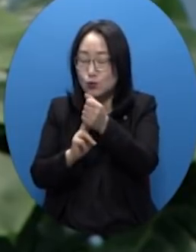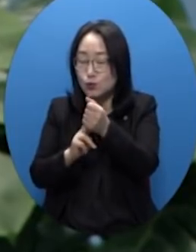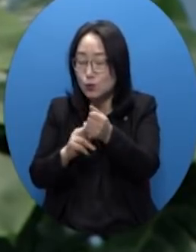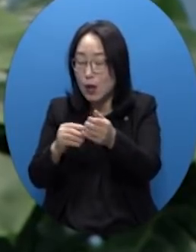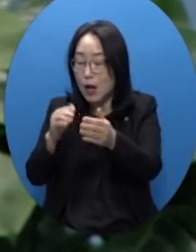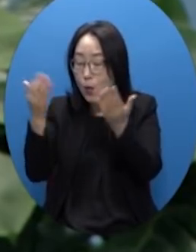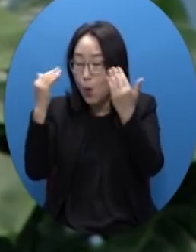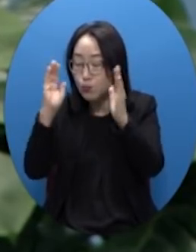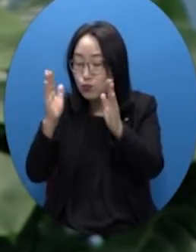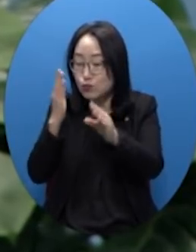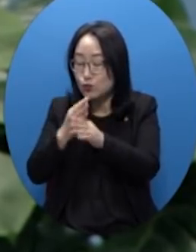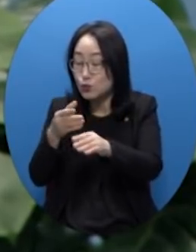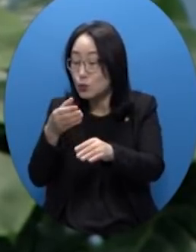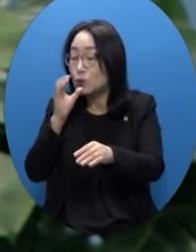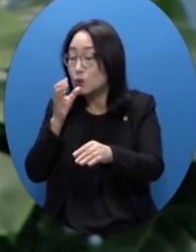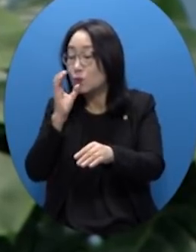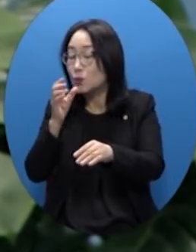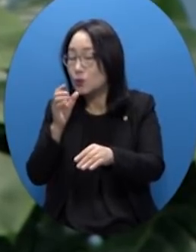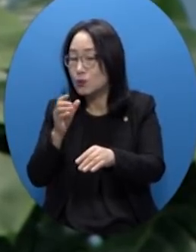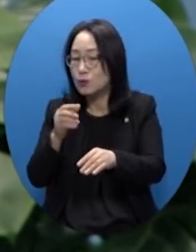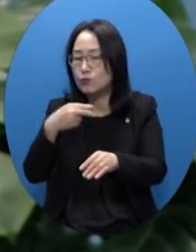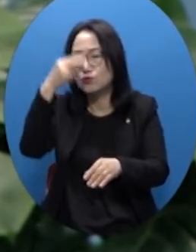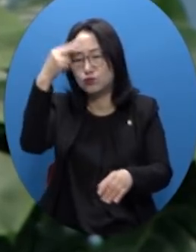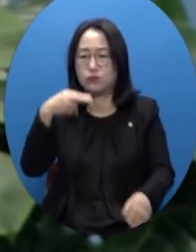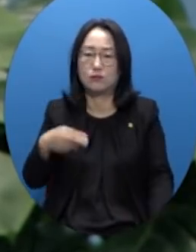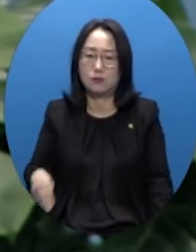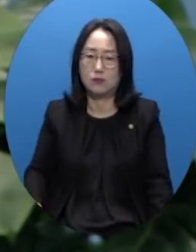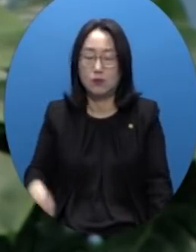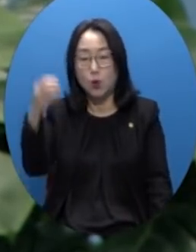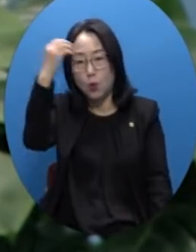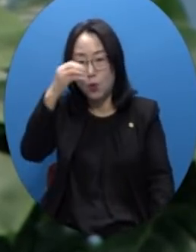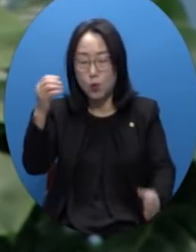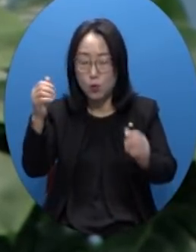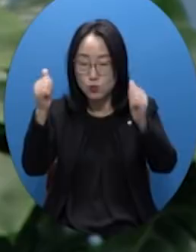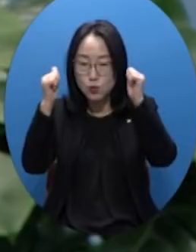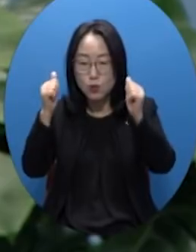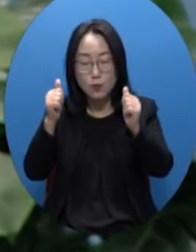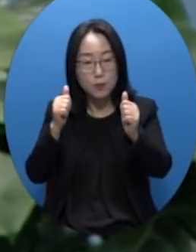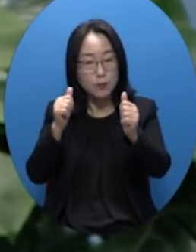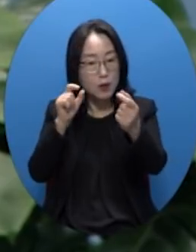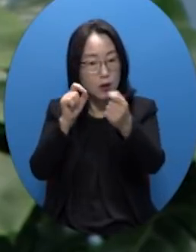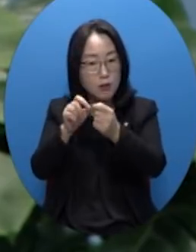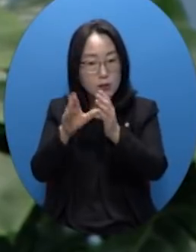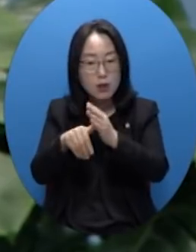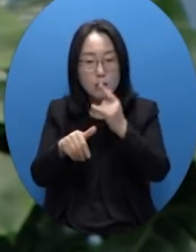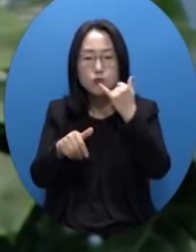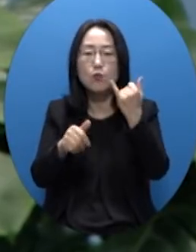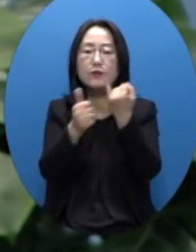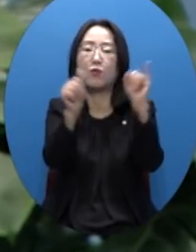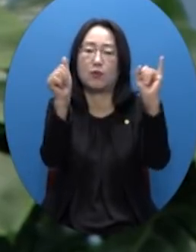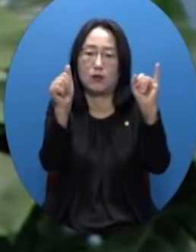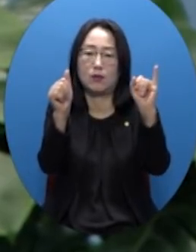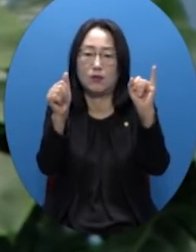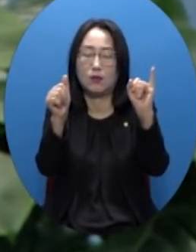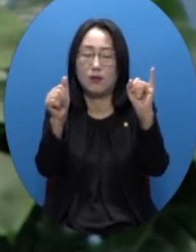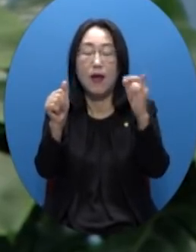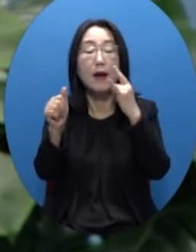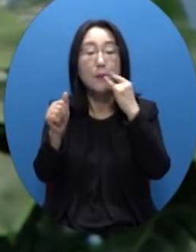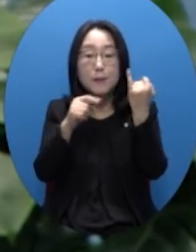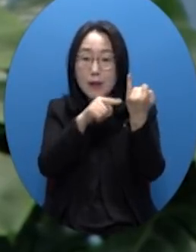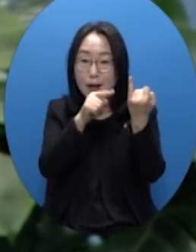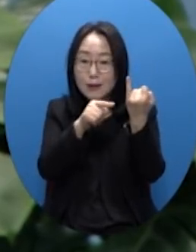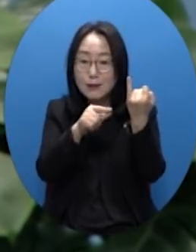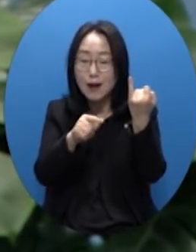먹었습니다 고등학교 졸업할 때 쯤 되었을 때 그 부모가 이혼을 하고 어머니가